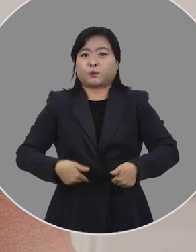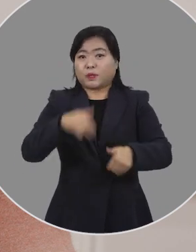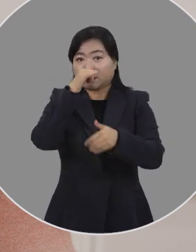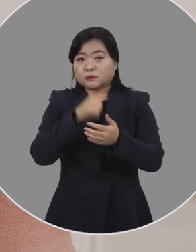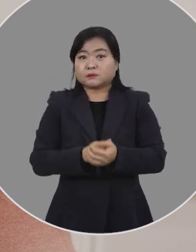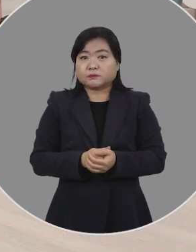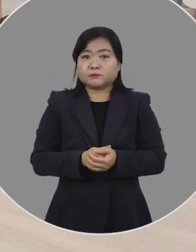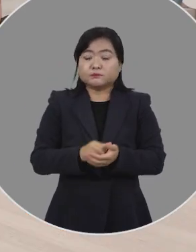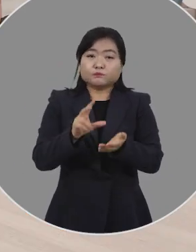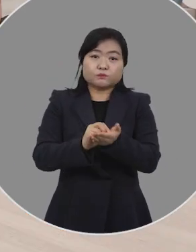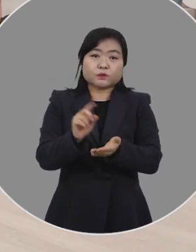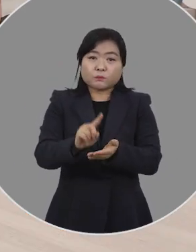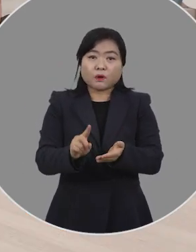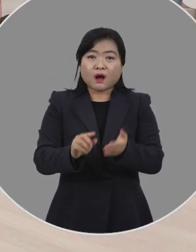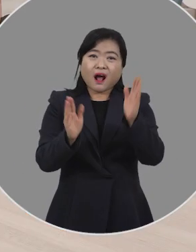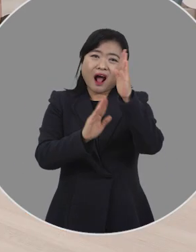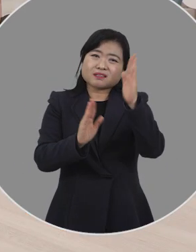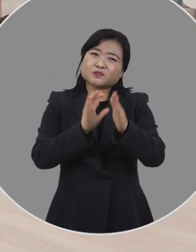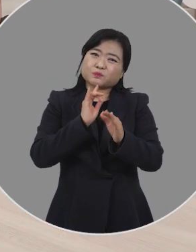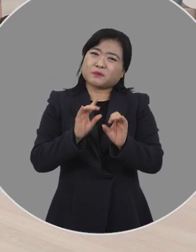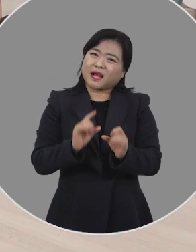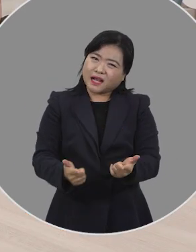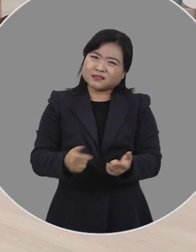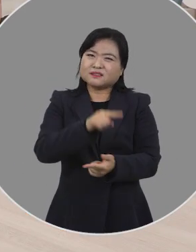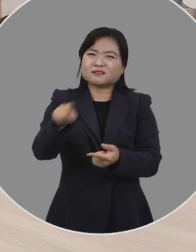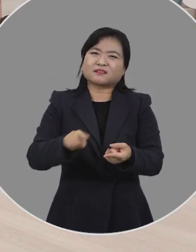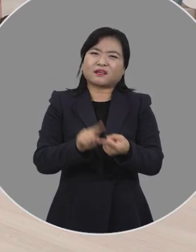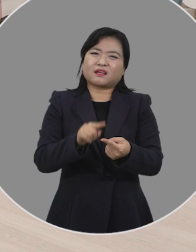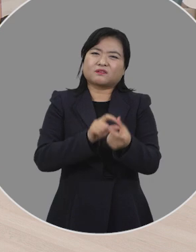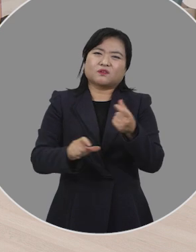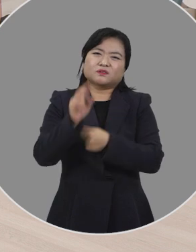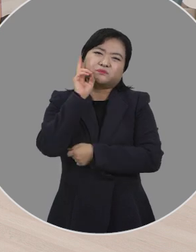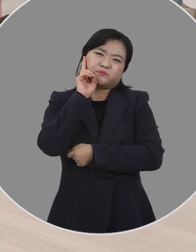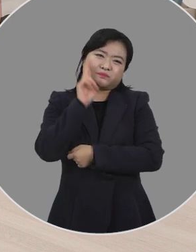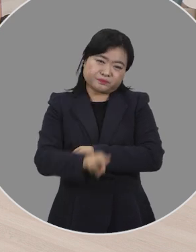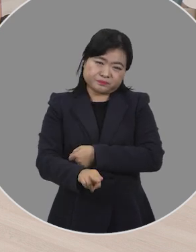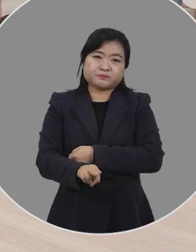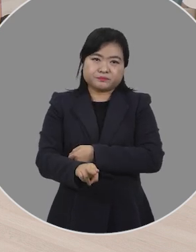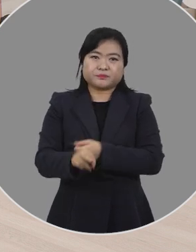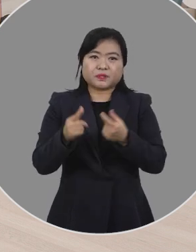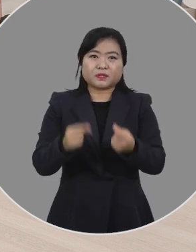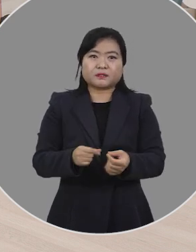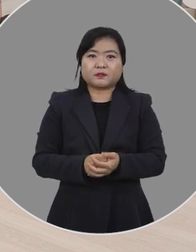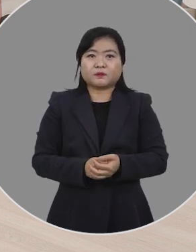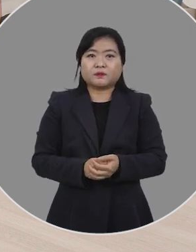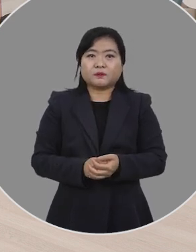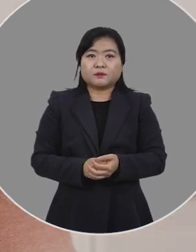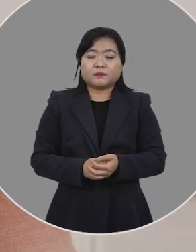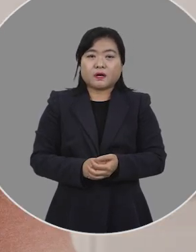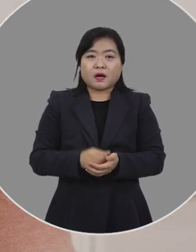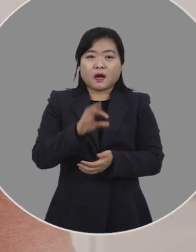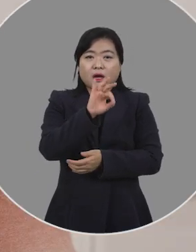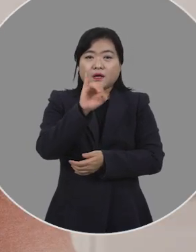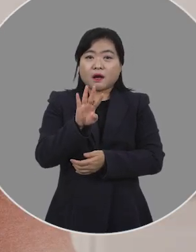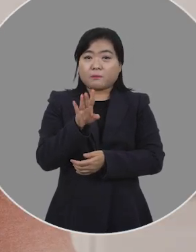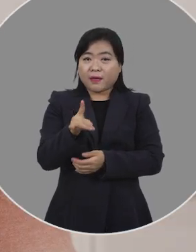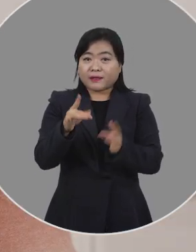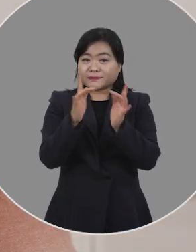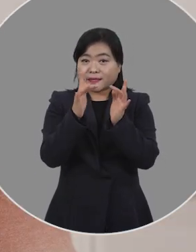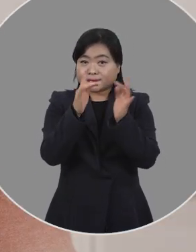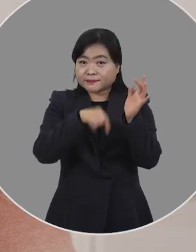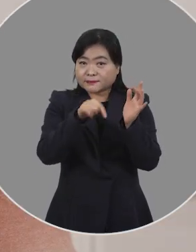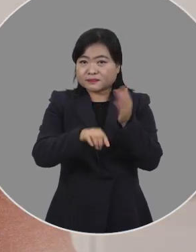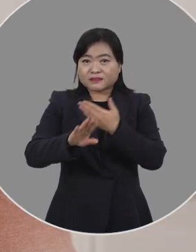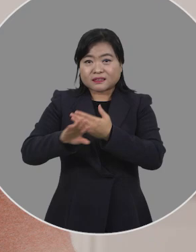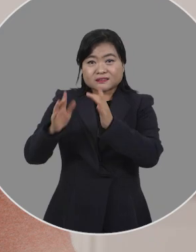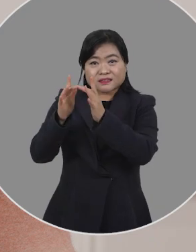있는 거고요. 근데 이건 문제가 학생들뿐만이 아니라는데 심각성이 있는 것 같기는 해요. 뭐 일베 사이트라든가